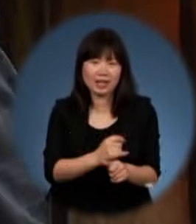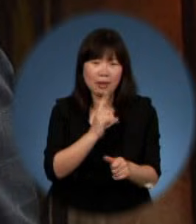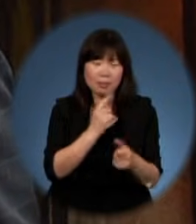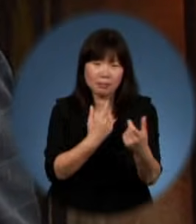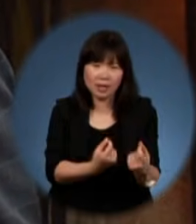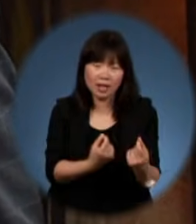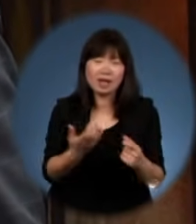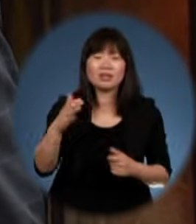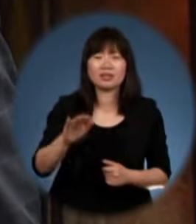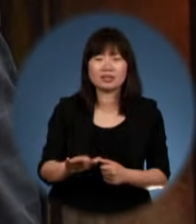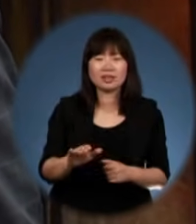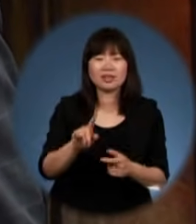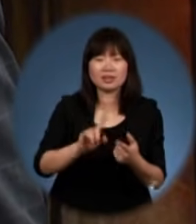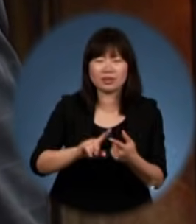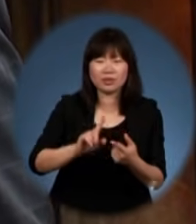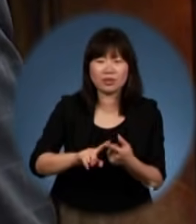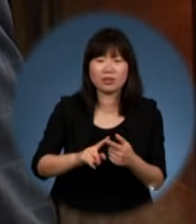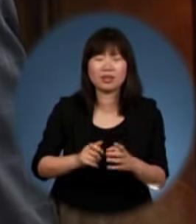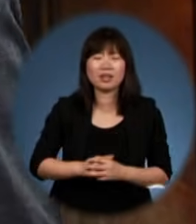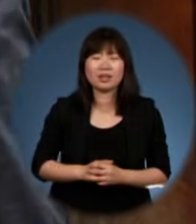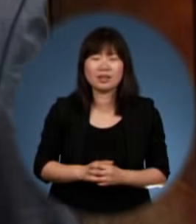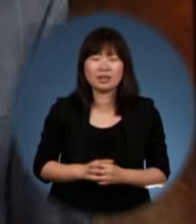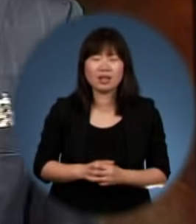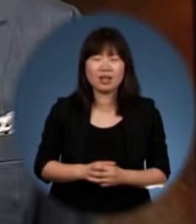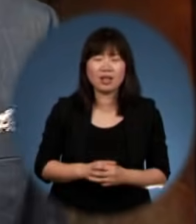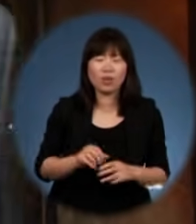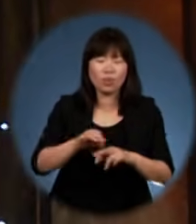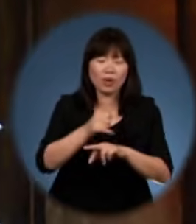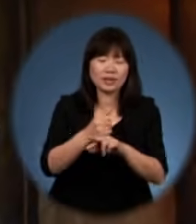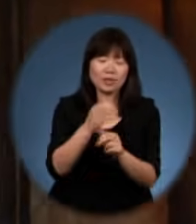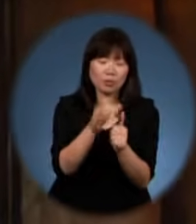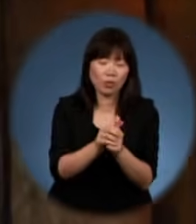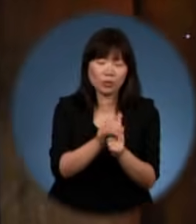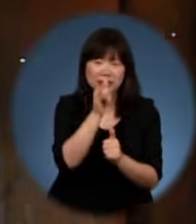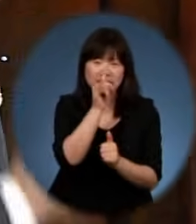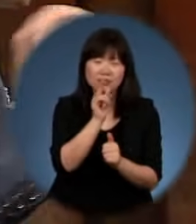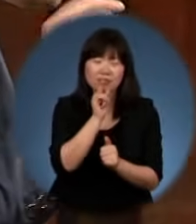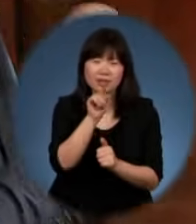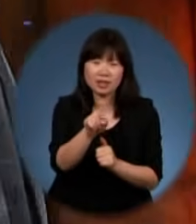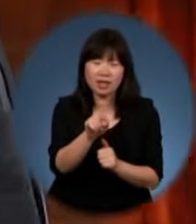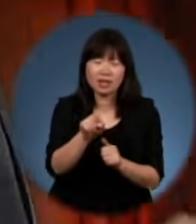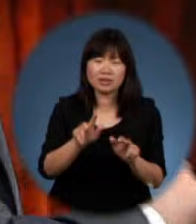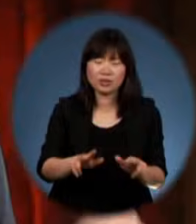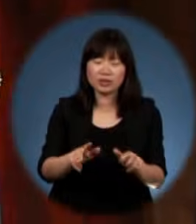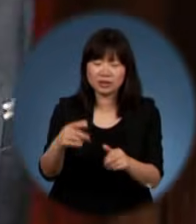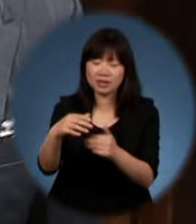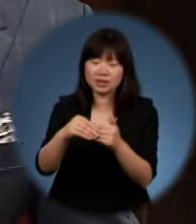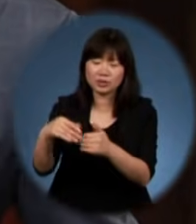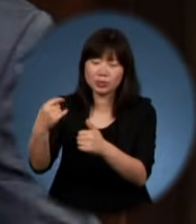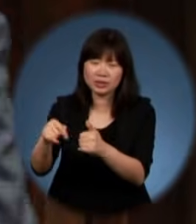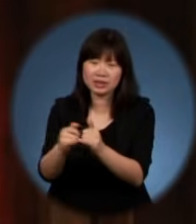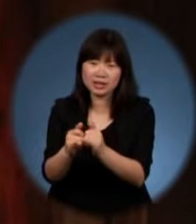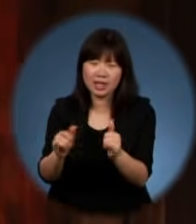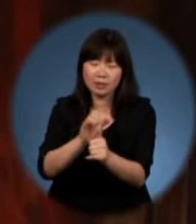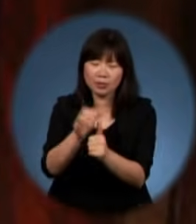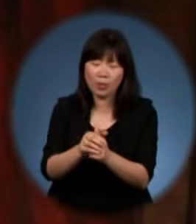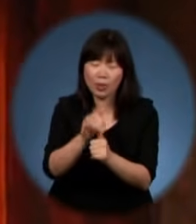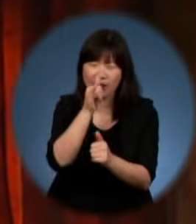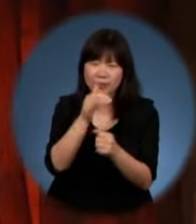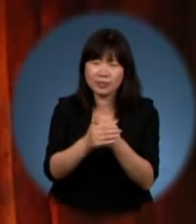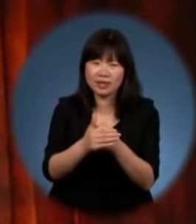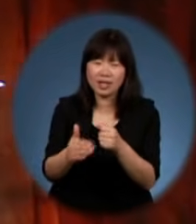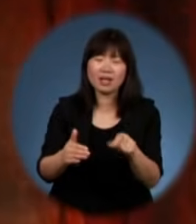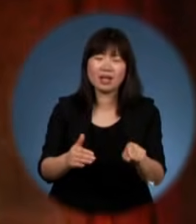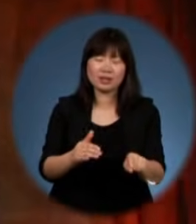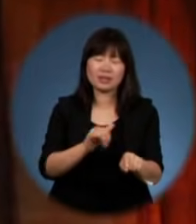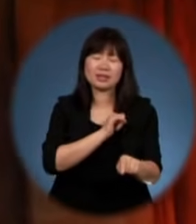그런데 그것은 제왕의 몫이라는 것입니다 그것은 지도자의 몫이라는 것이죠 그것을